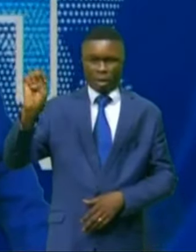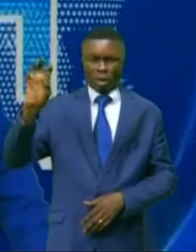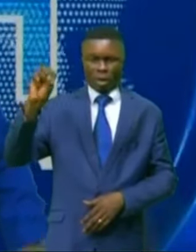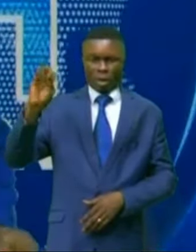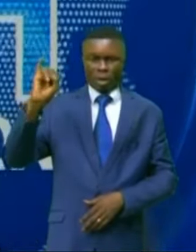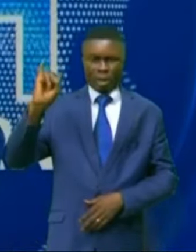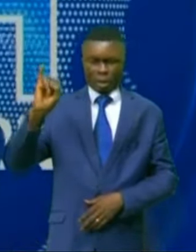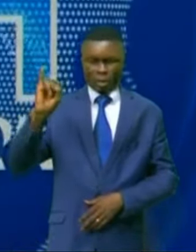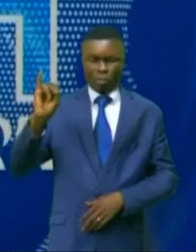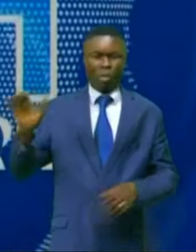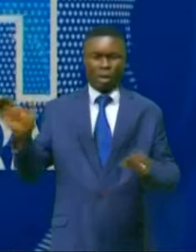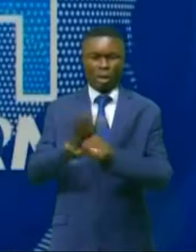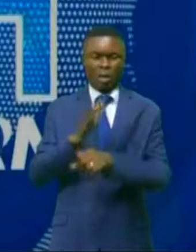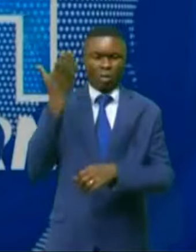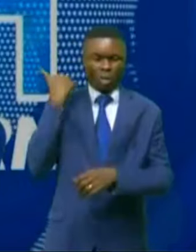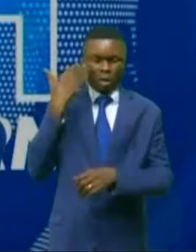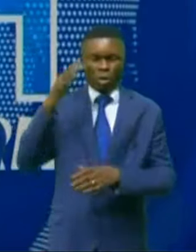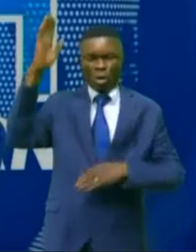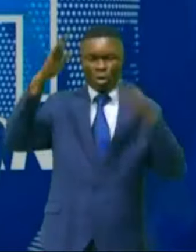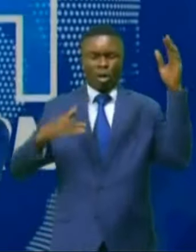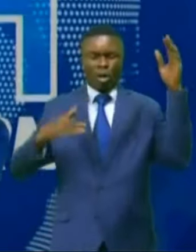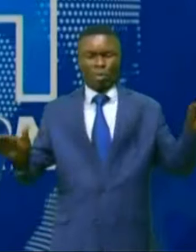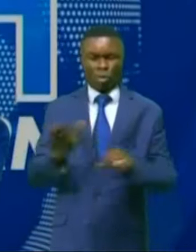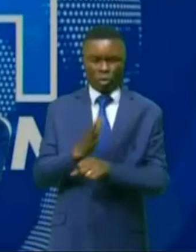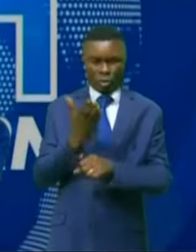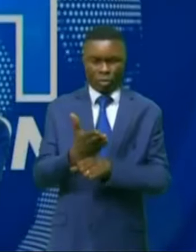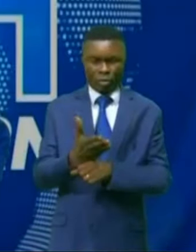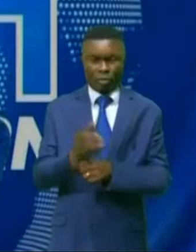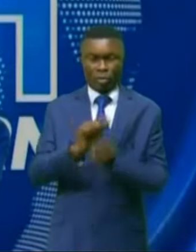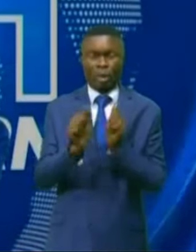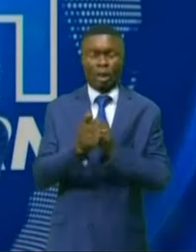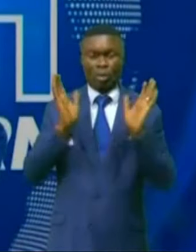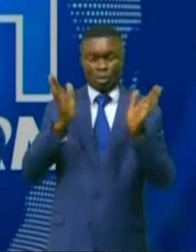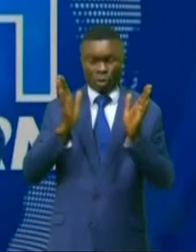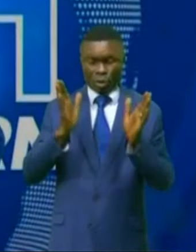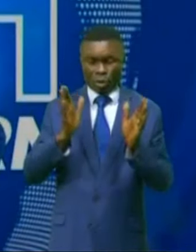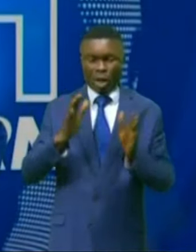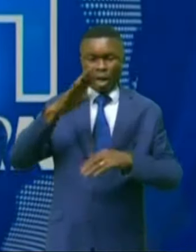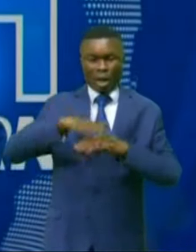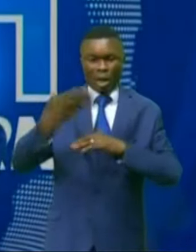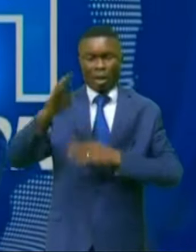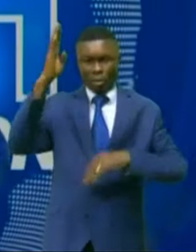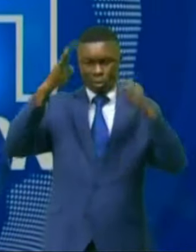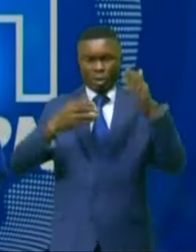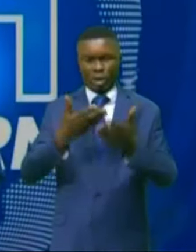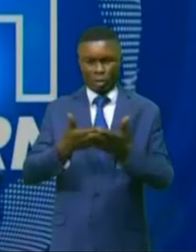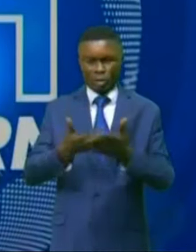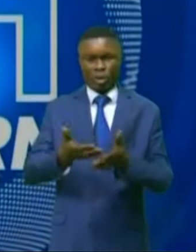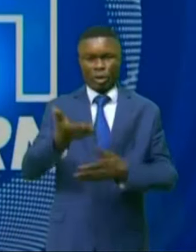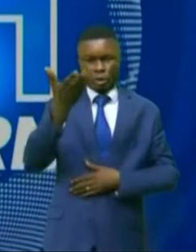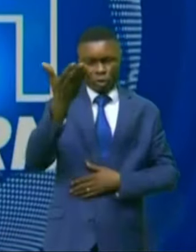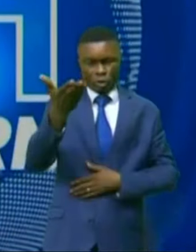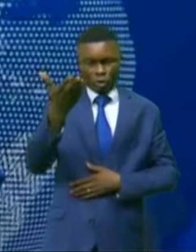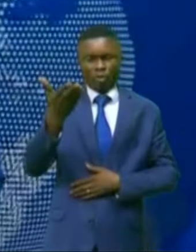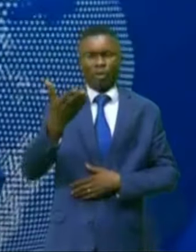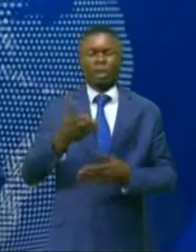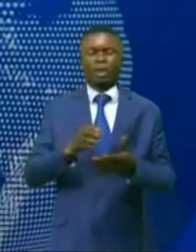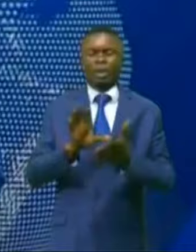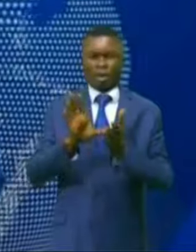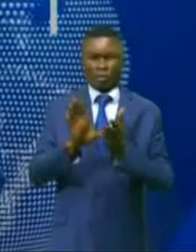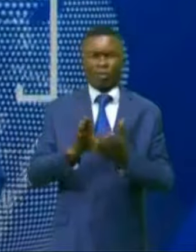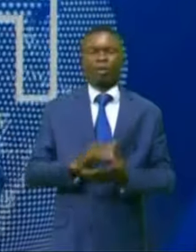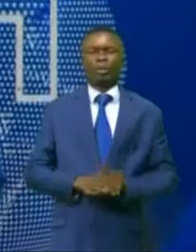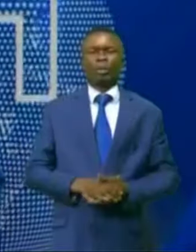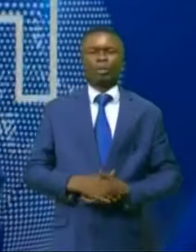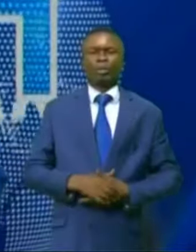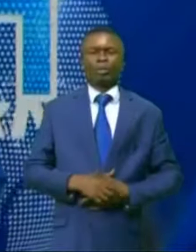de son lit, emportant tout sur son passage, un drame aux lourdes conséquences, nous dit Mathias Makolovero dans ce